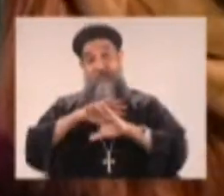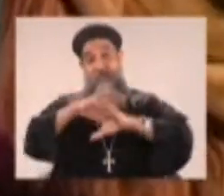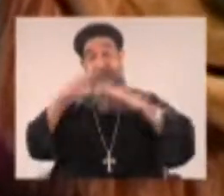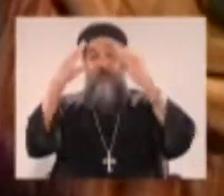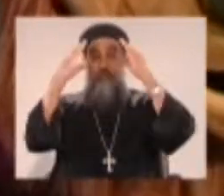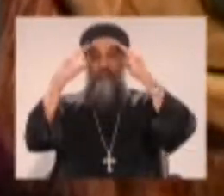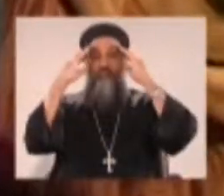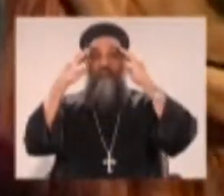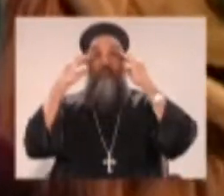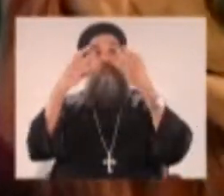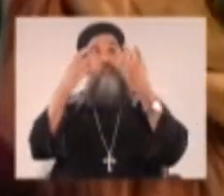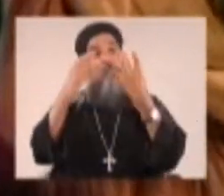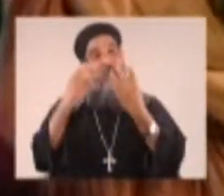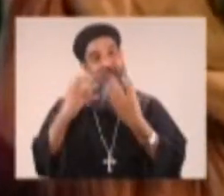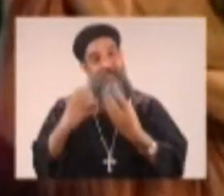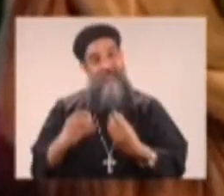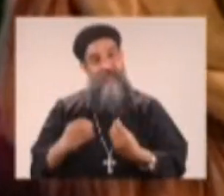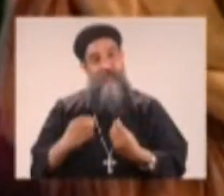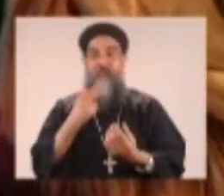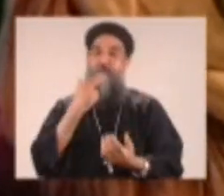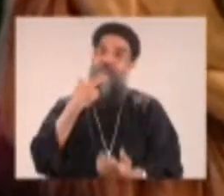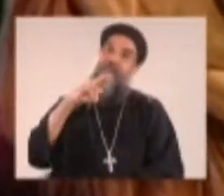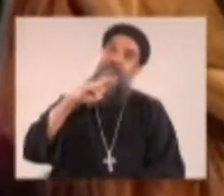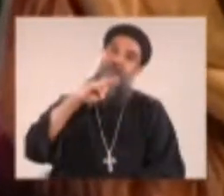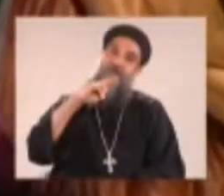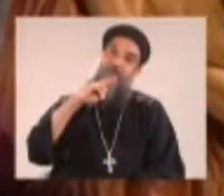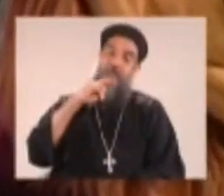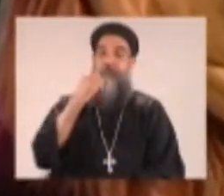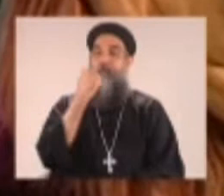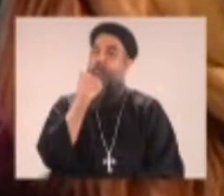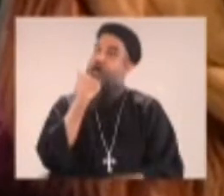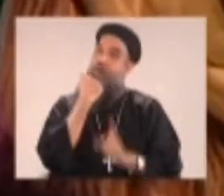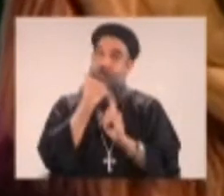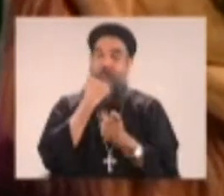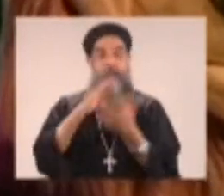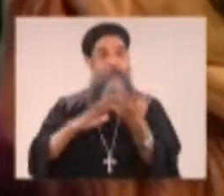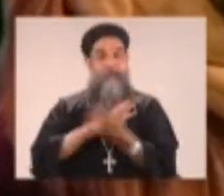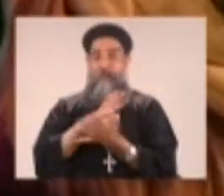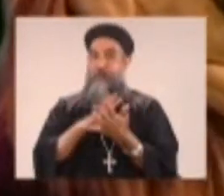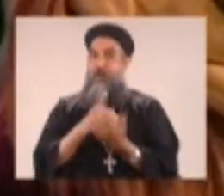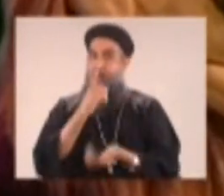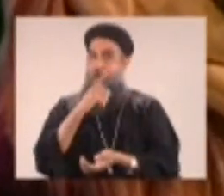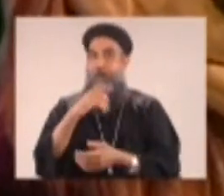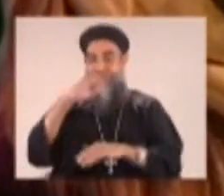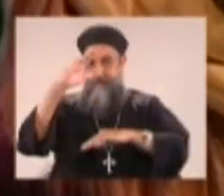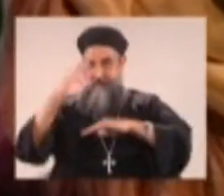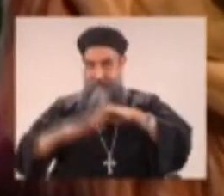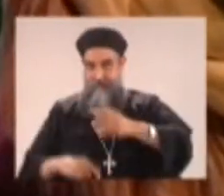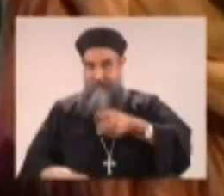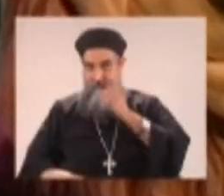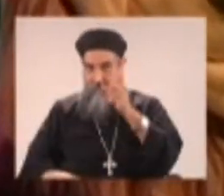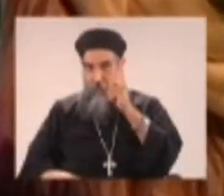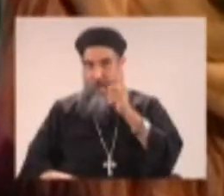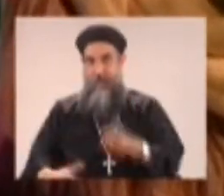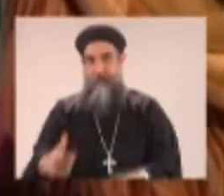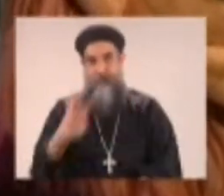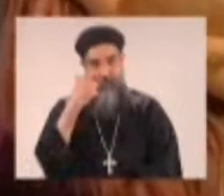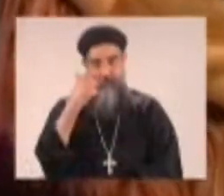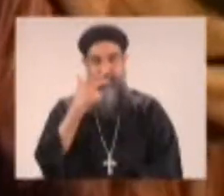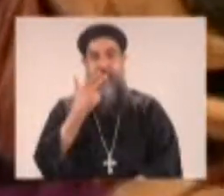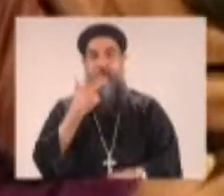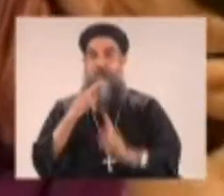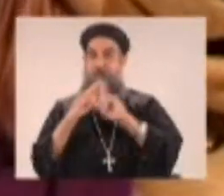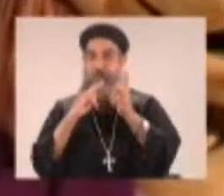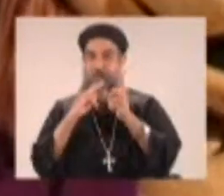اننا لازم نقول الحقيقه؟ انا عرفت. وانا كمان، انا بحب اقول